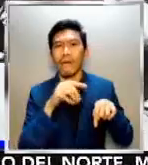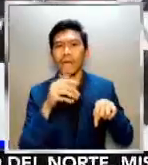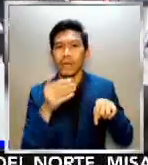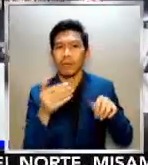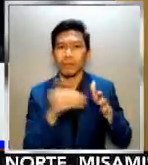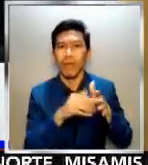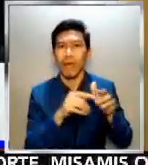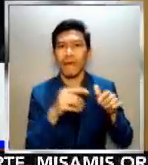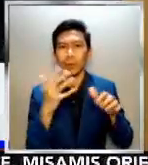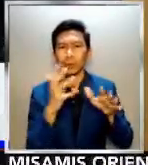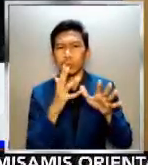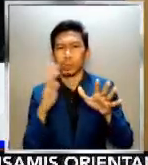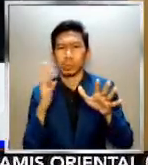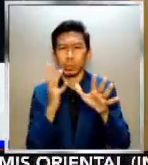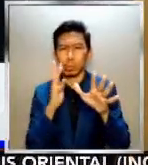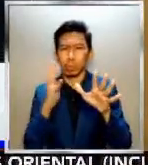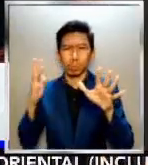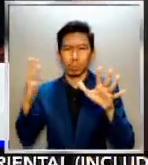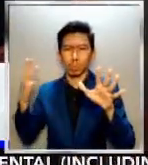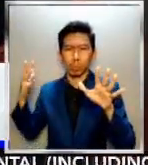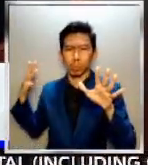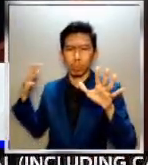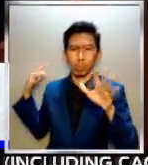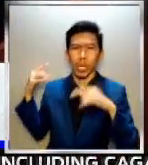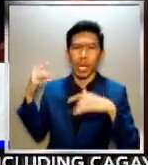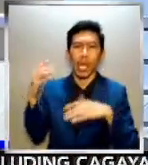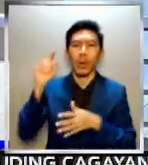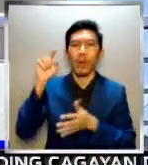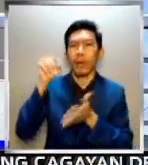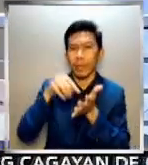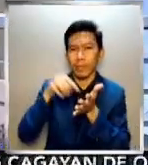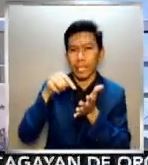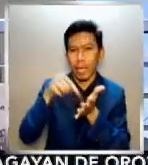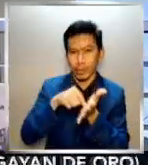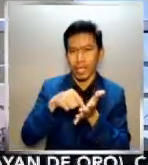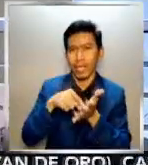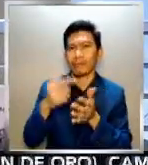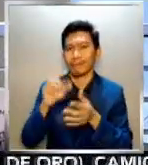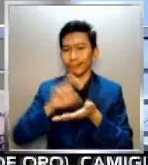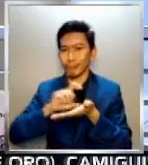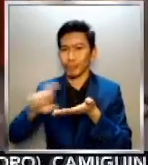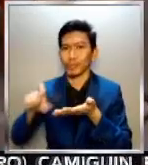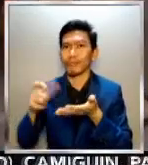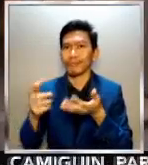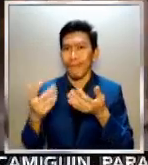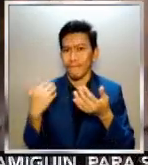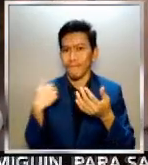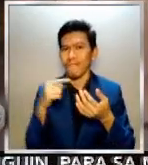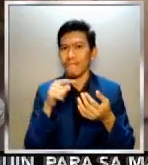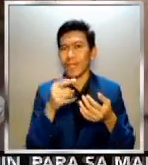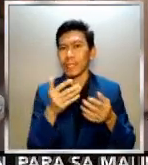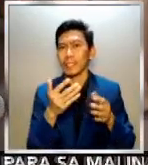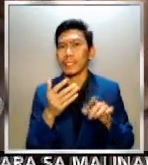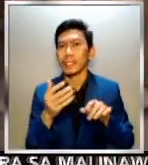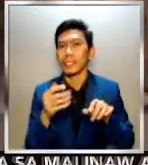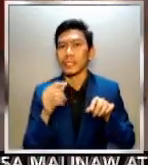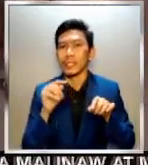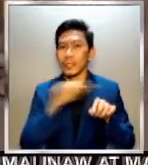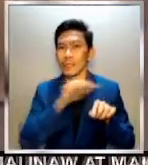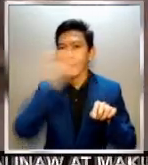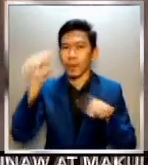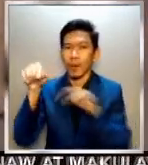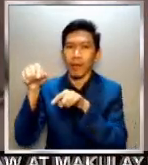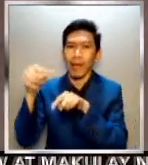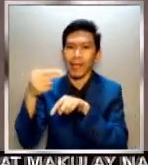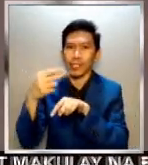sa haba. 1,000 doses din ang nakalaan dito. Mahaba rin ang pila sa katabing President Corazon Aquino High School sa